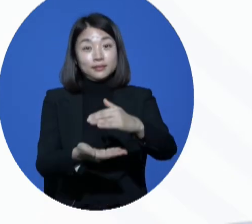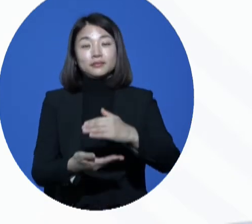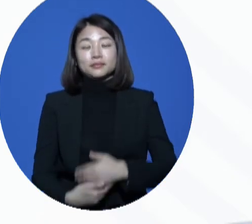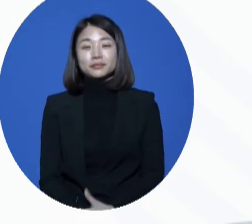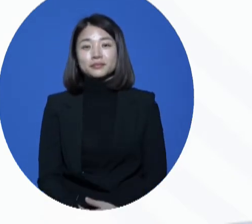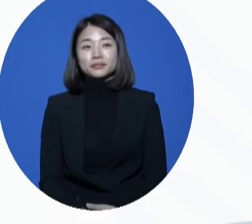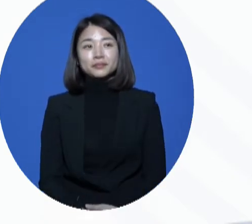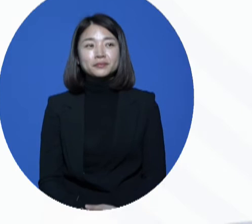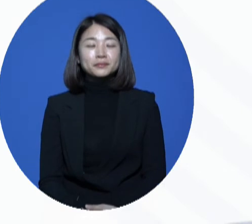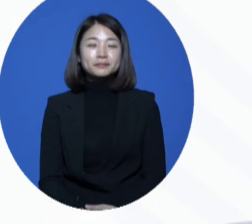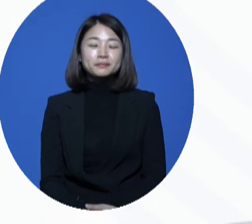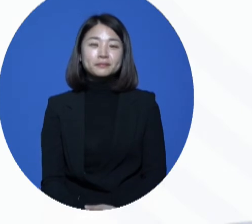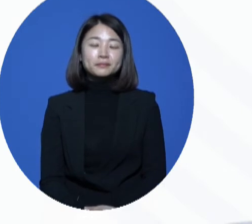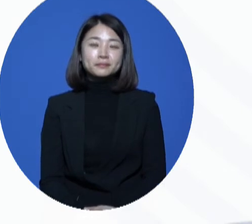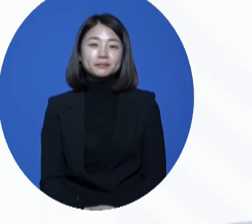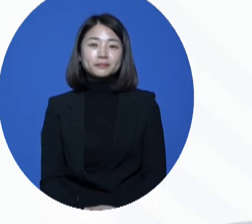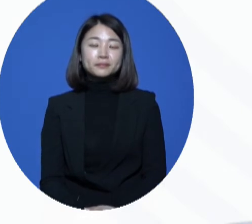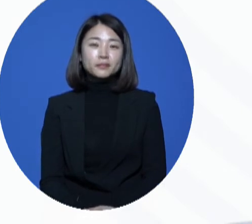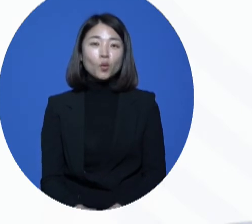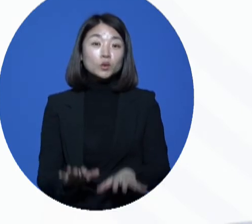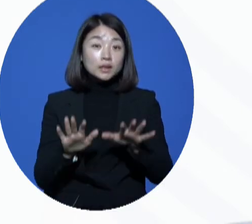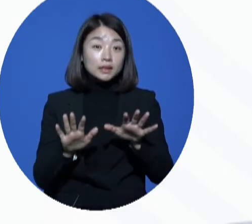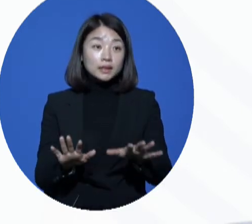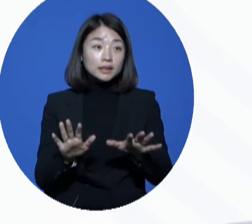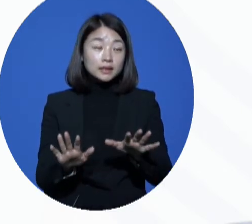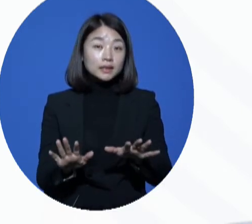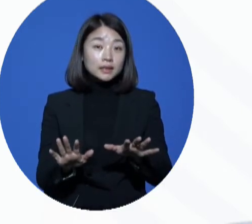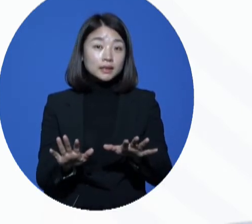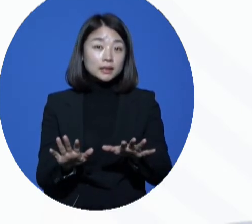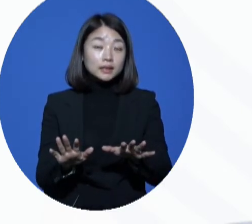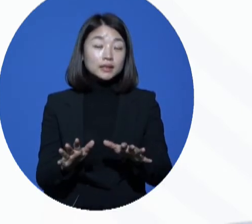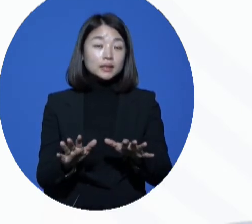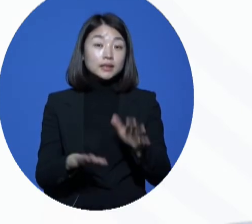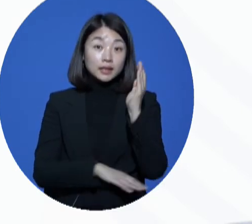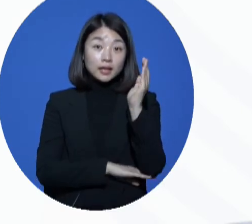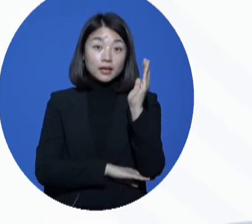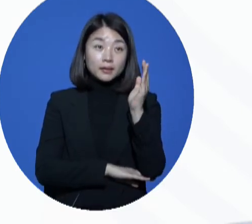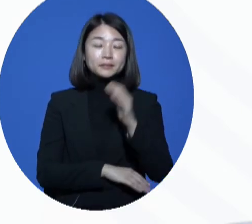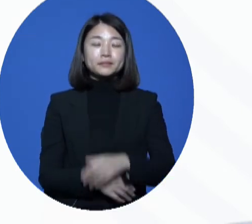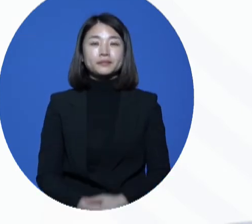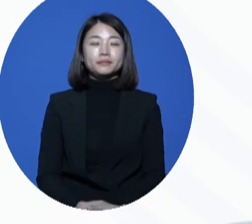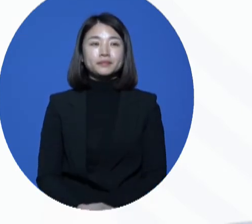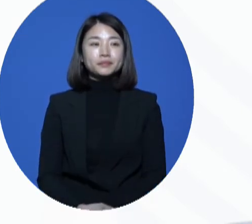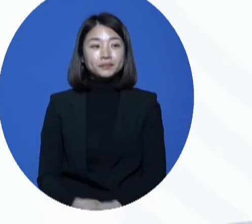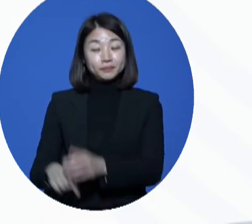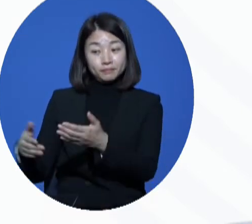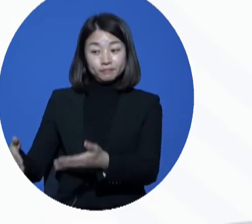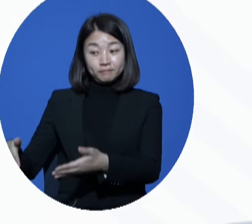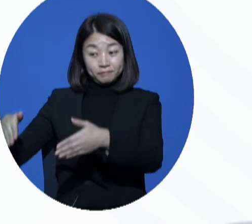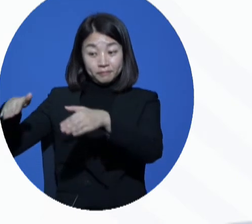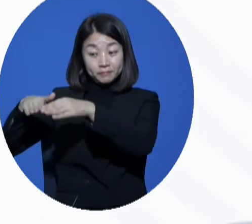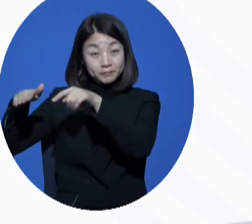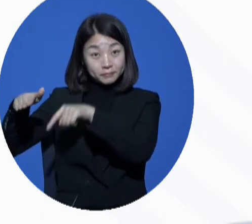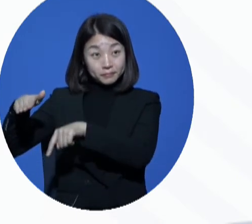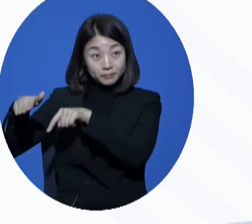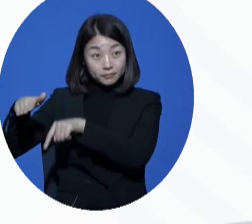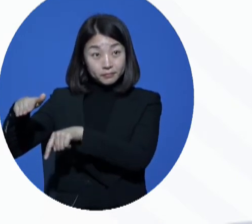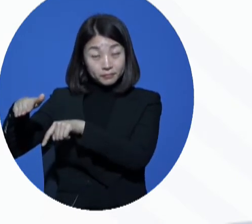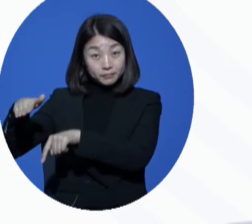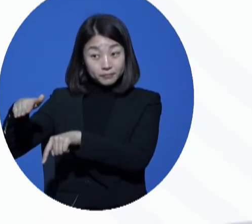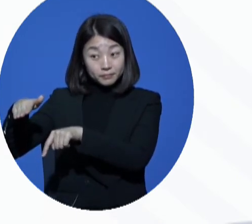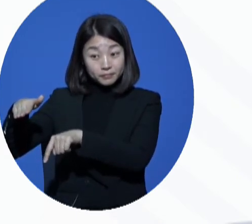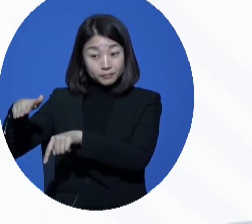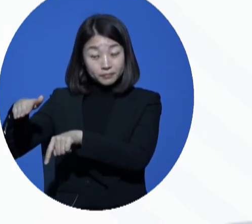말씀을 드리겠습니다. 오늘 제가 준비한 그 내용은 탈시설 전반적인 그런 우리나라에서의